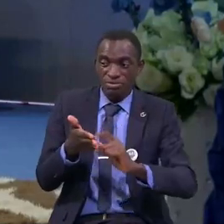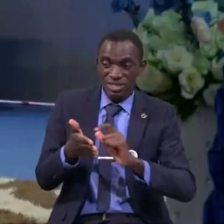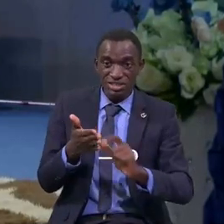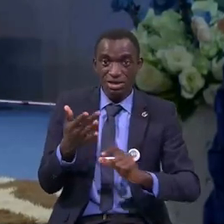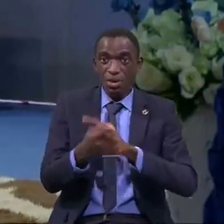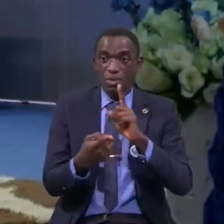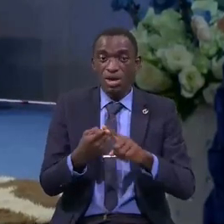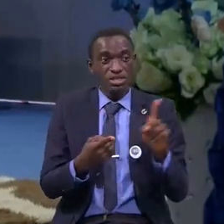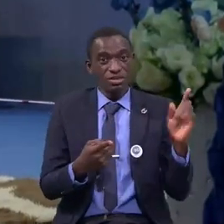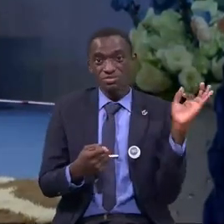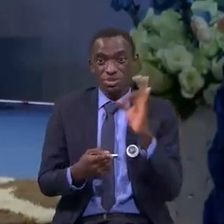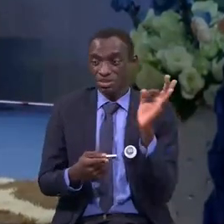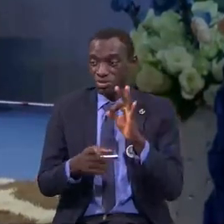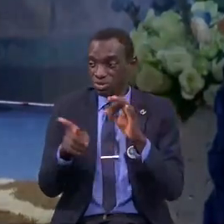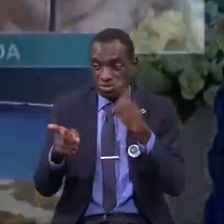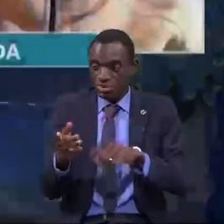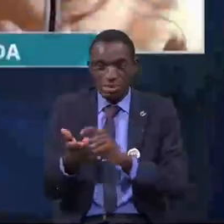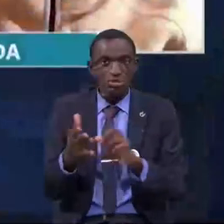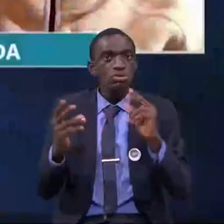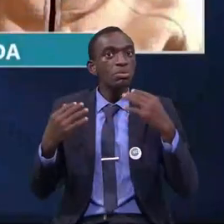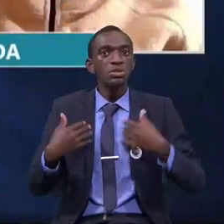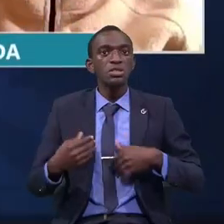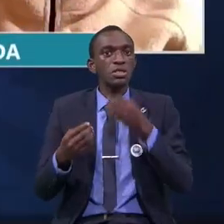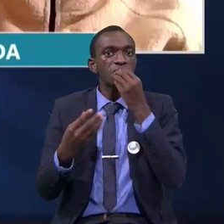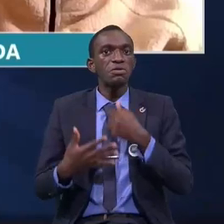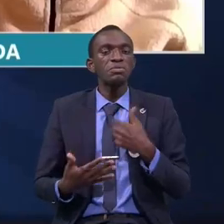Pour me dire, tu dois noter les versets bibliques quand on prêche. Hein?